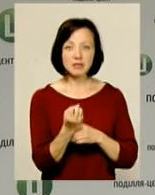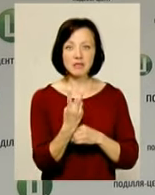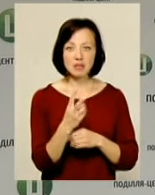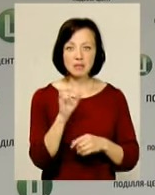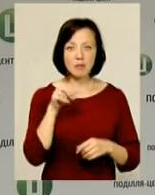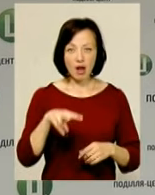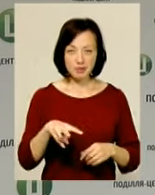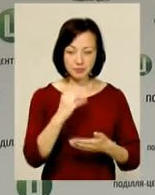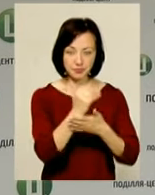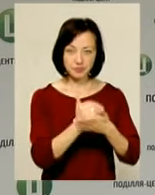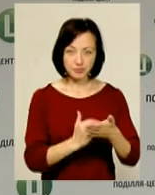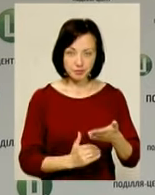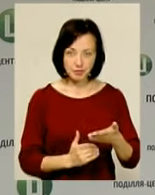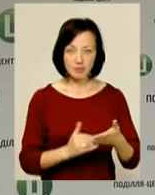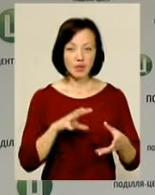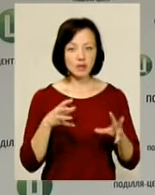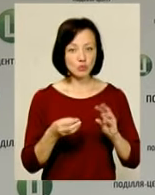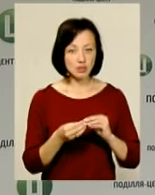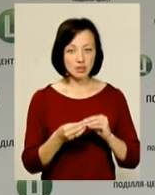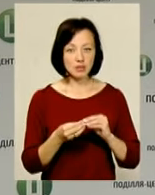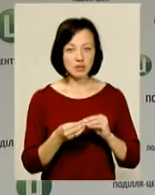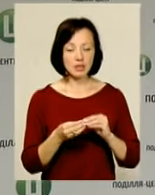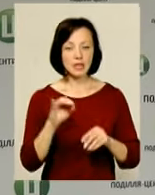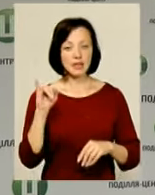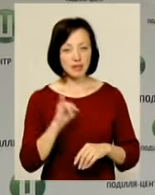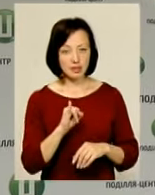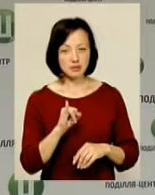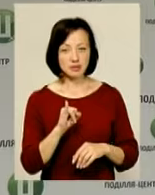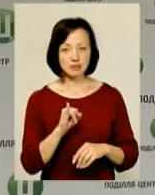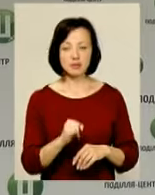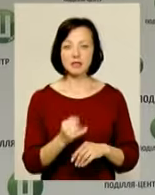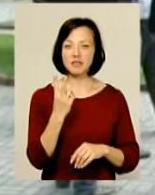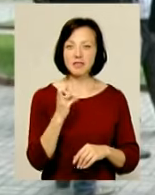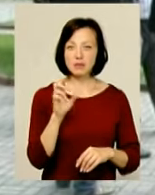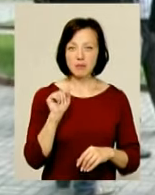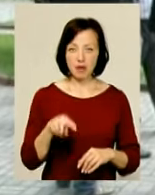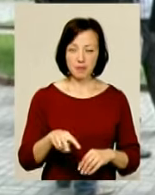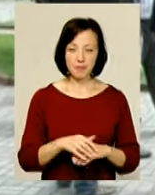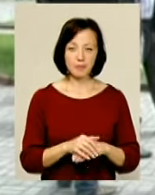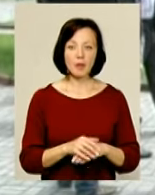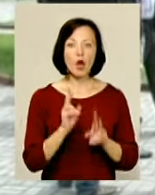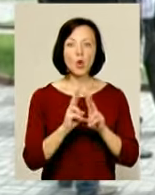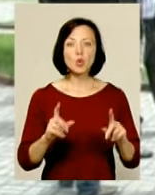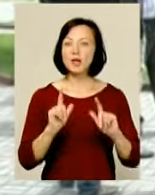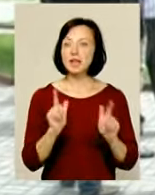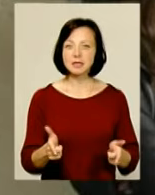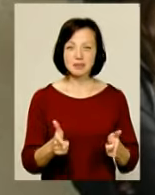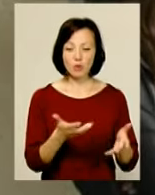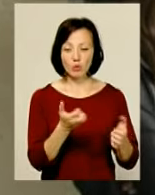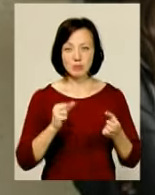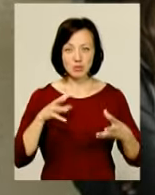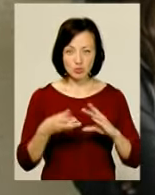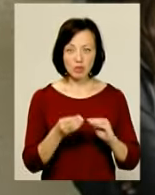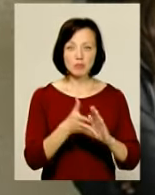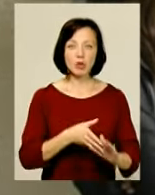-бальну шкалу, свої результати у 12-бальній шкалі і у 200-бальній. Ті, хто не згідні з отриманими балами,